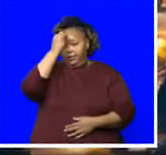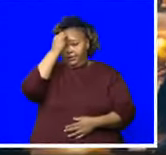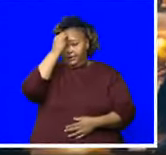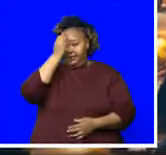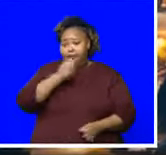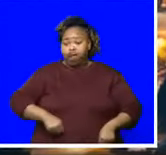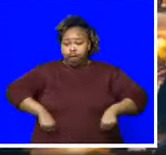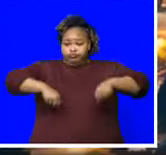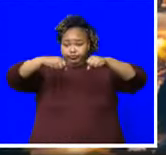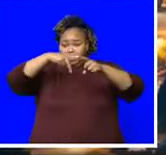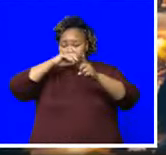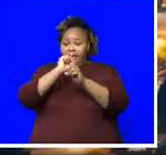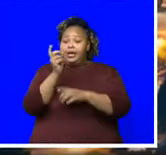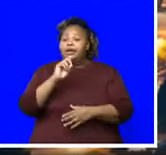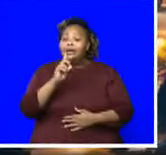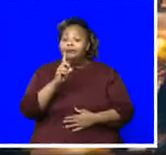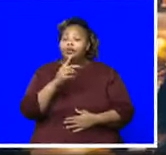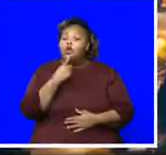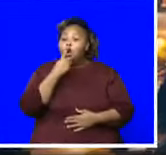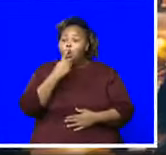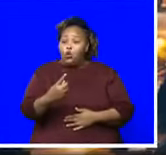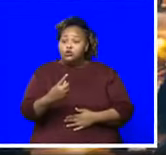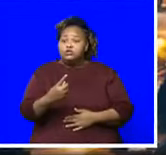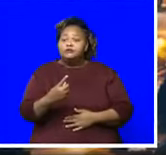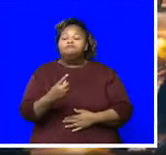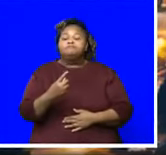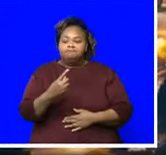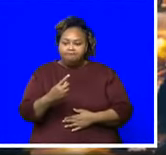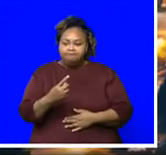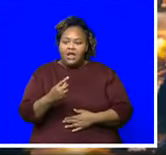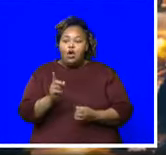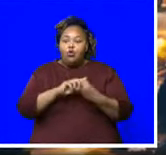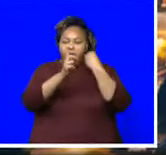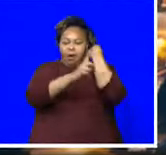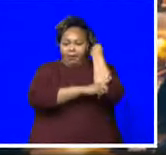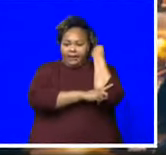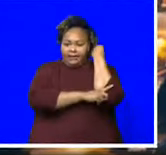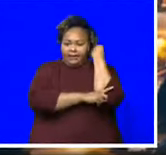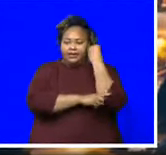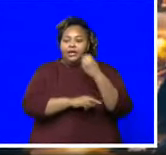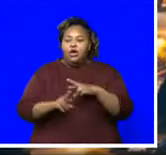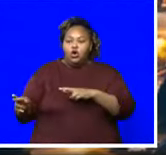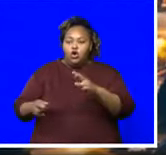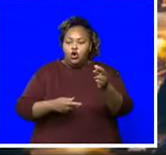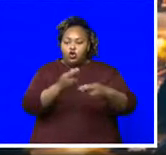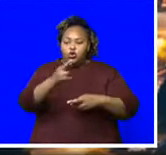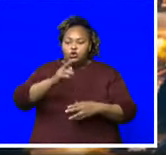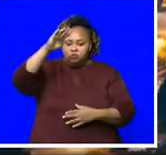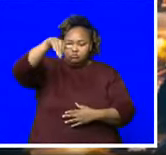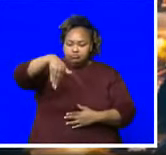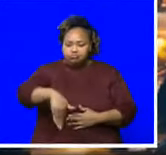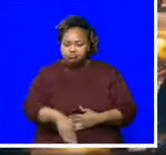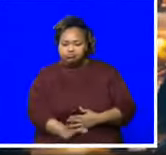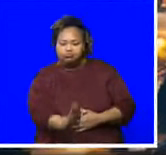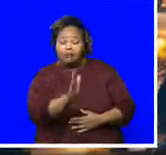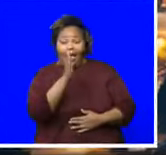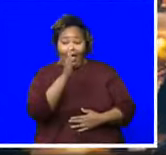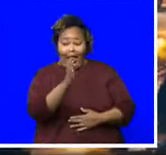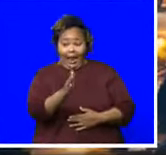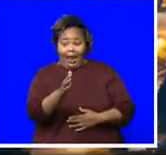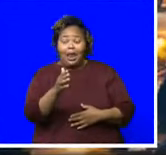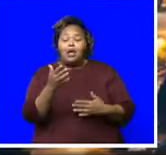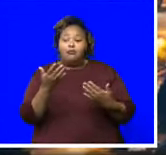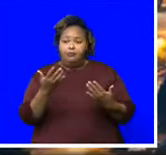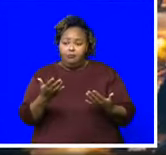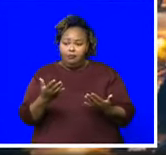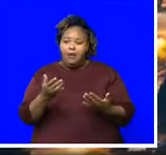Dlamini utsike kudutshulwa kweliphoyisa lebelikathi lisesikhumulweni semaloli kumalagwane imalagwane cooling station akuphatamisi nje kuphela kodwa